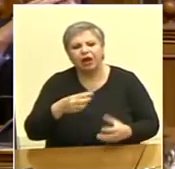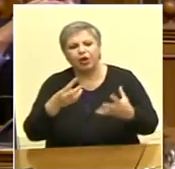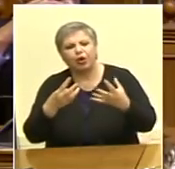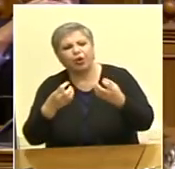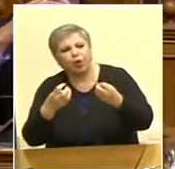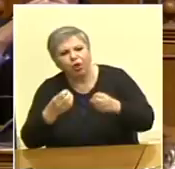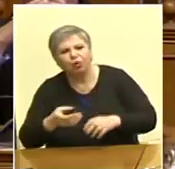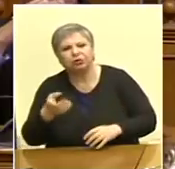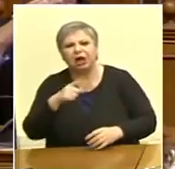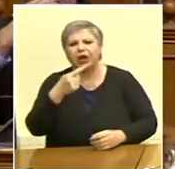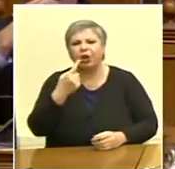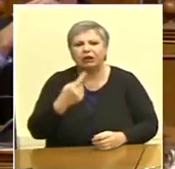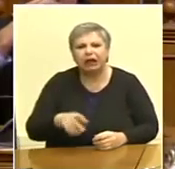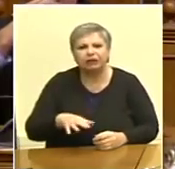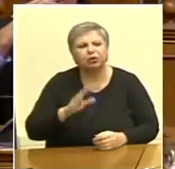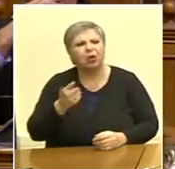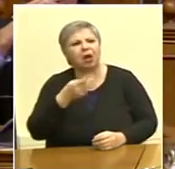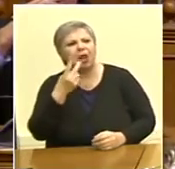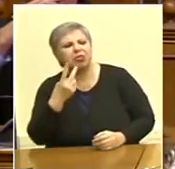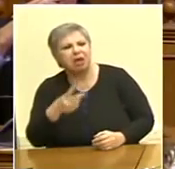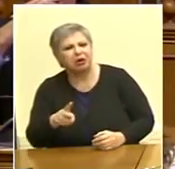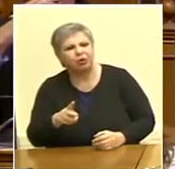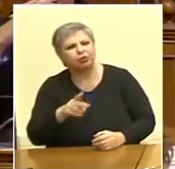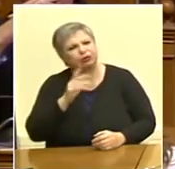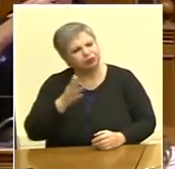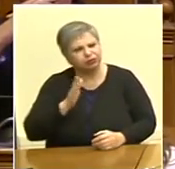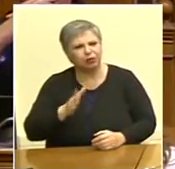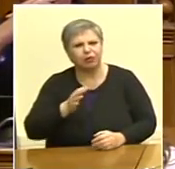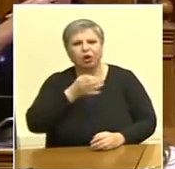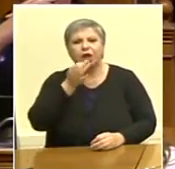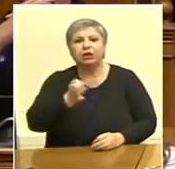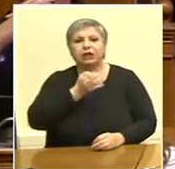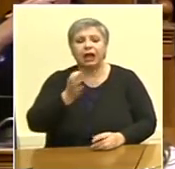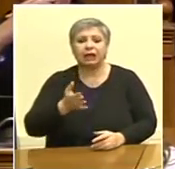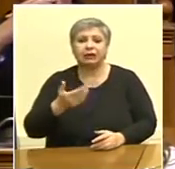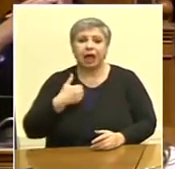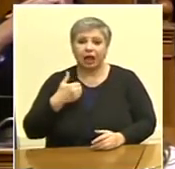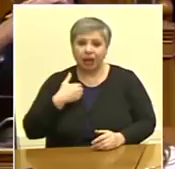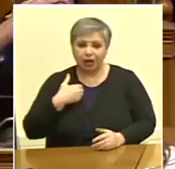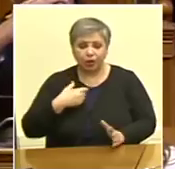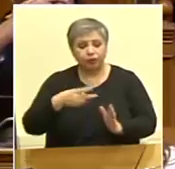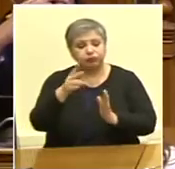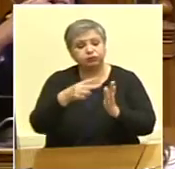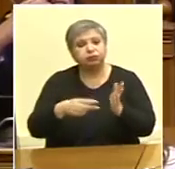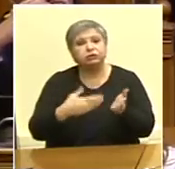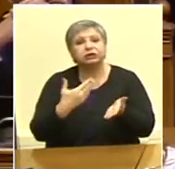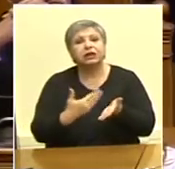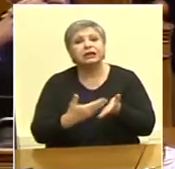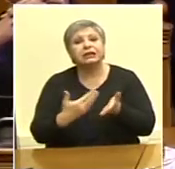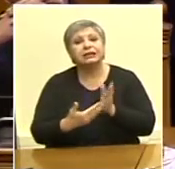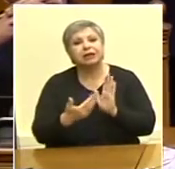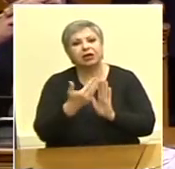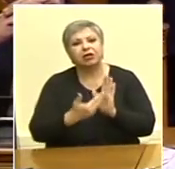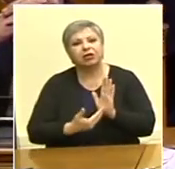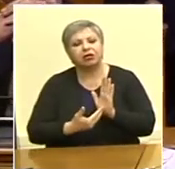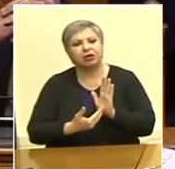δις. Τζάμπα είναι άλλωστε. Εγώ θα σας διαβάσω στοιχεία τα οποία προέρχονται από